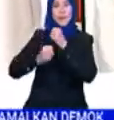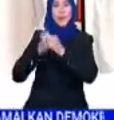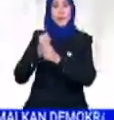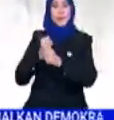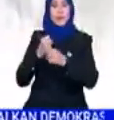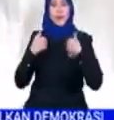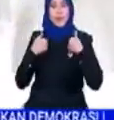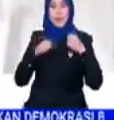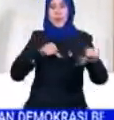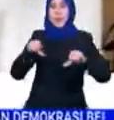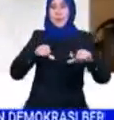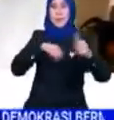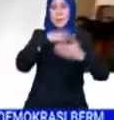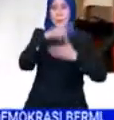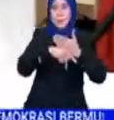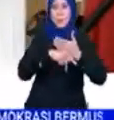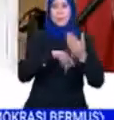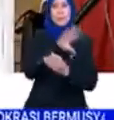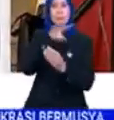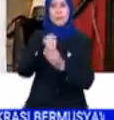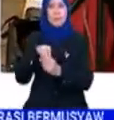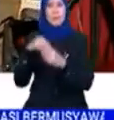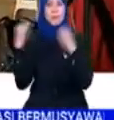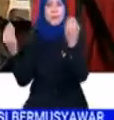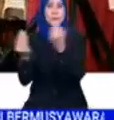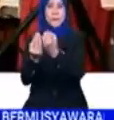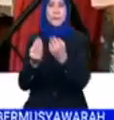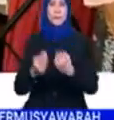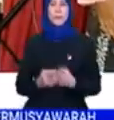pengisian melibatkan masyarakat setempat